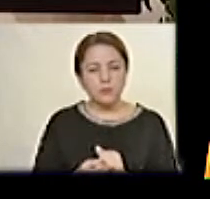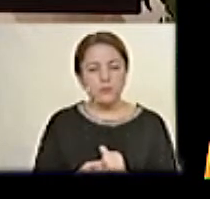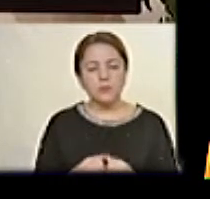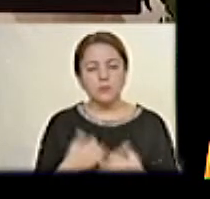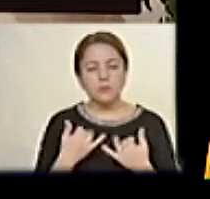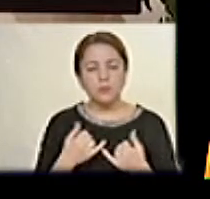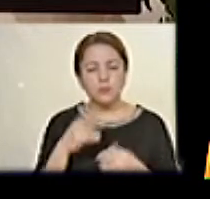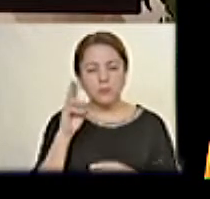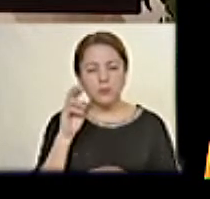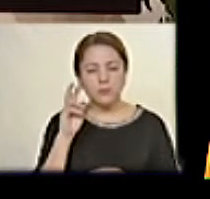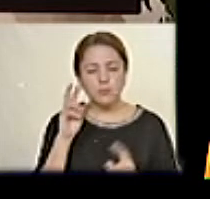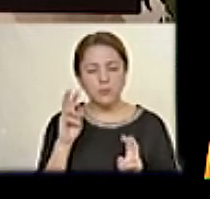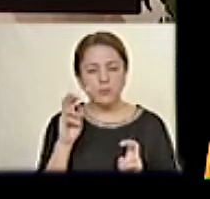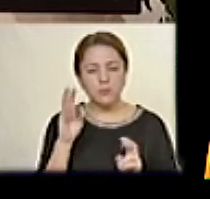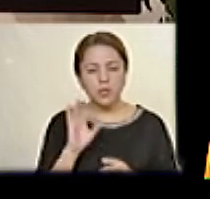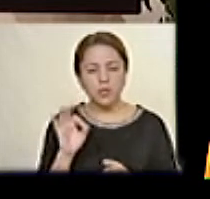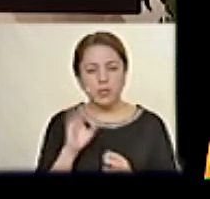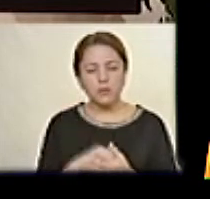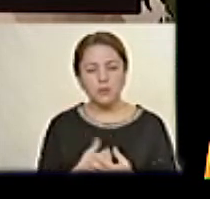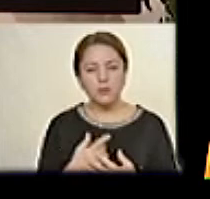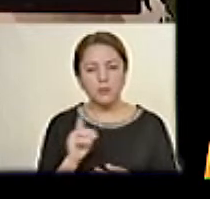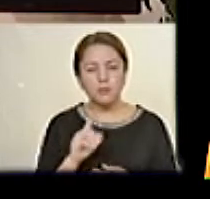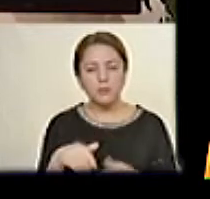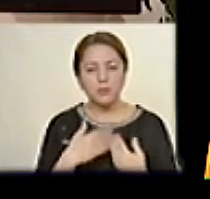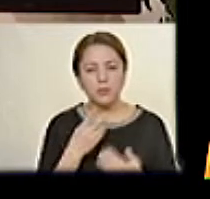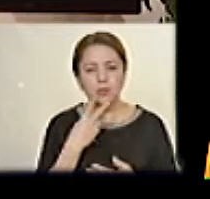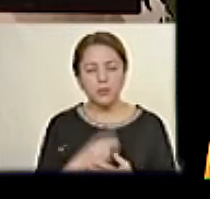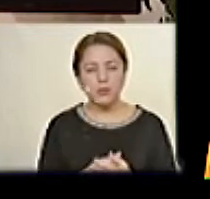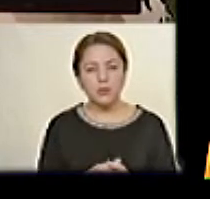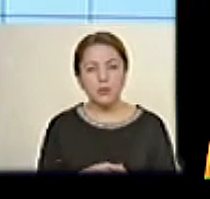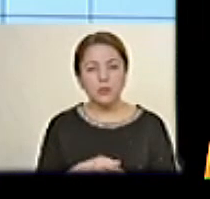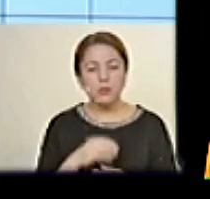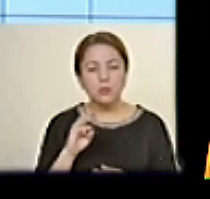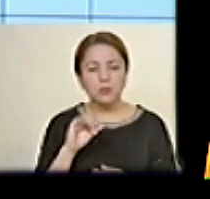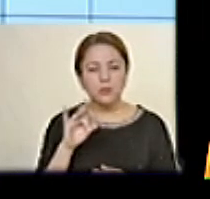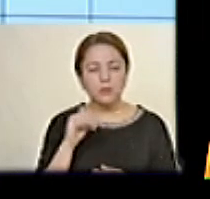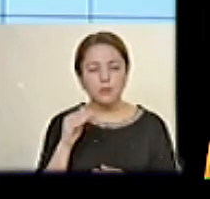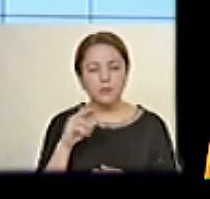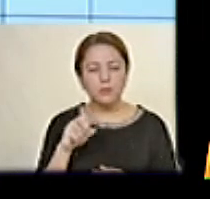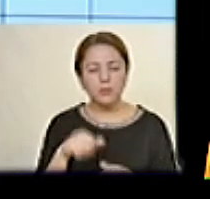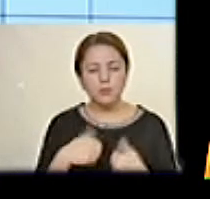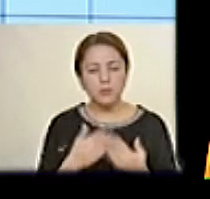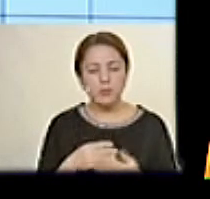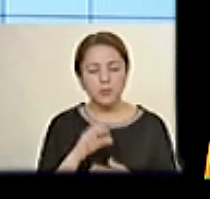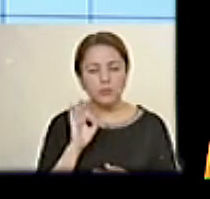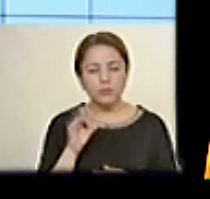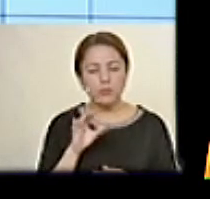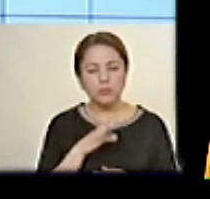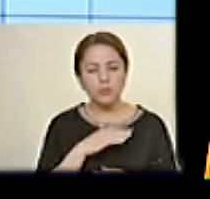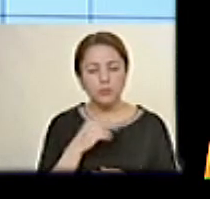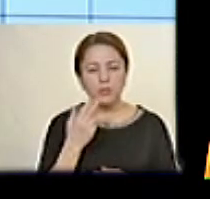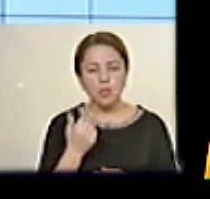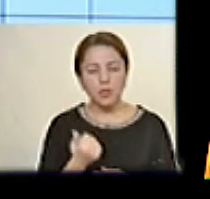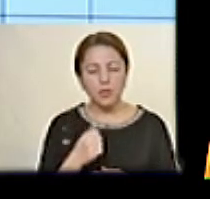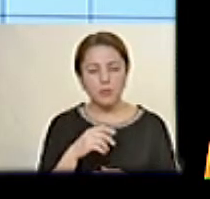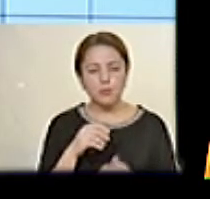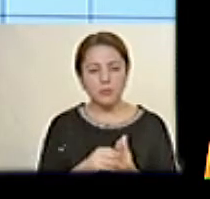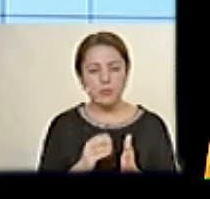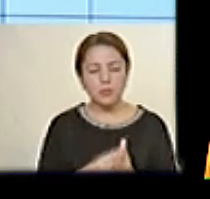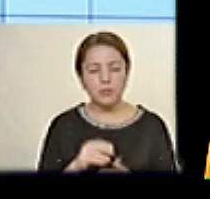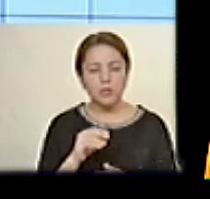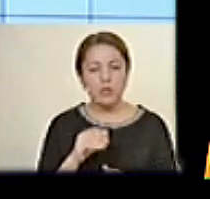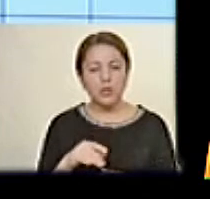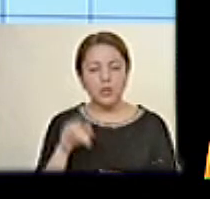bo'yicha, demak, quyidagi ta'riflar keltirib o'tilgan. Hamda ana shu ta'riflarning, demak, to'g'ri bo'lsa ha javobni belgilaysiz, noto'g'ri bo'lsa